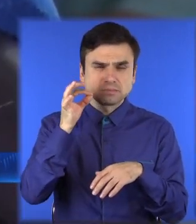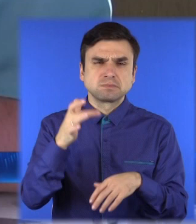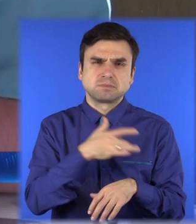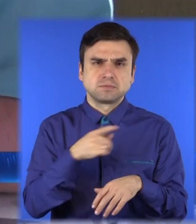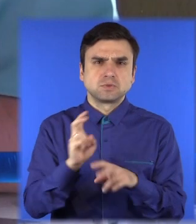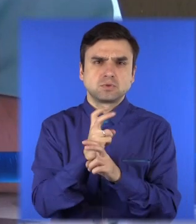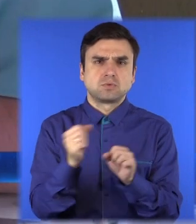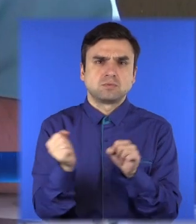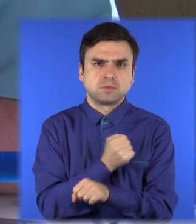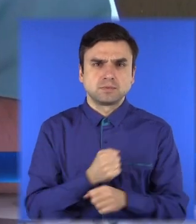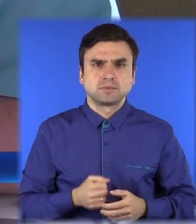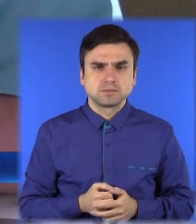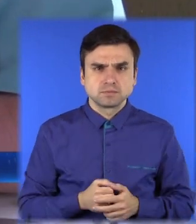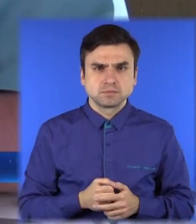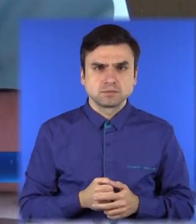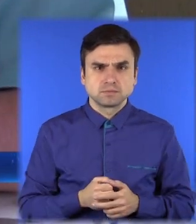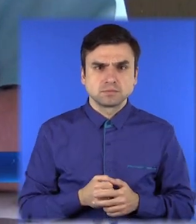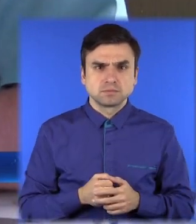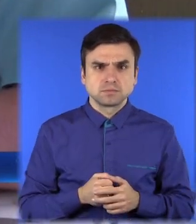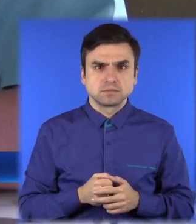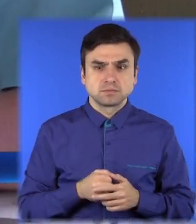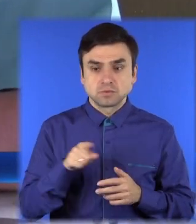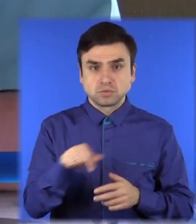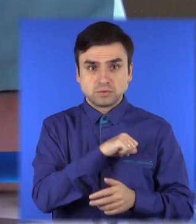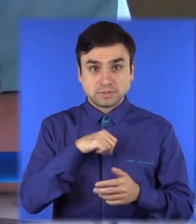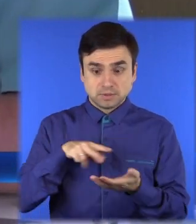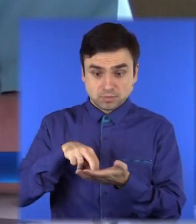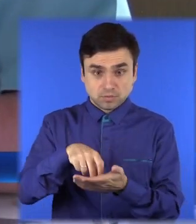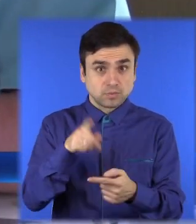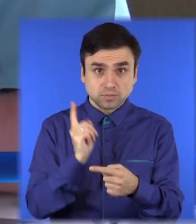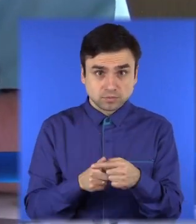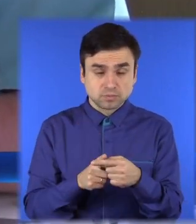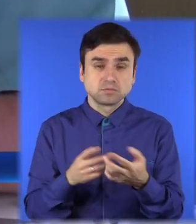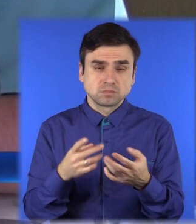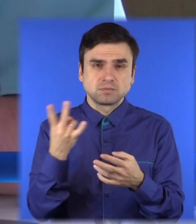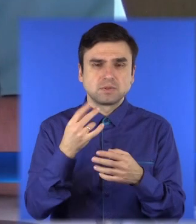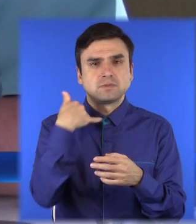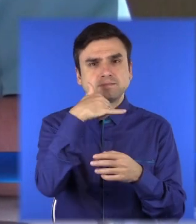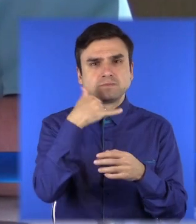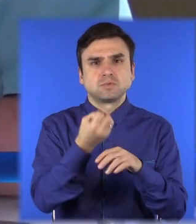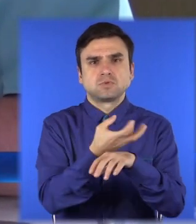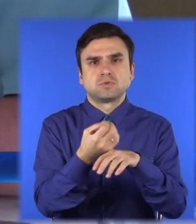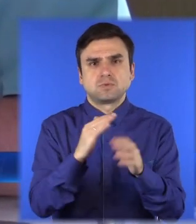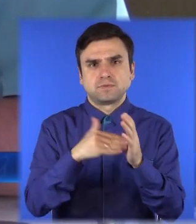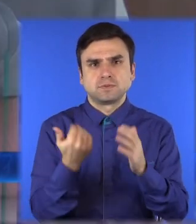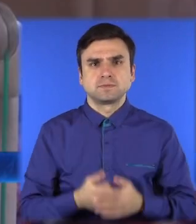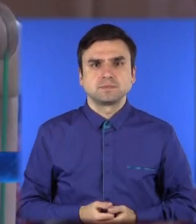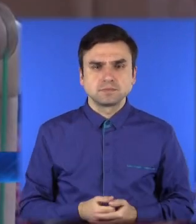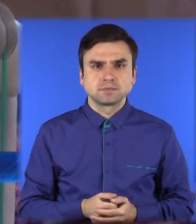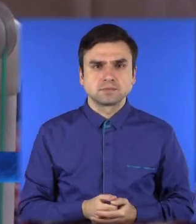перелому. Якщо людина не може йти самостійно, в таких випадках потрібно визвати швидку